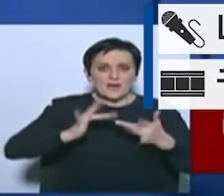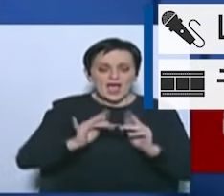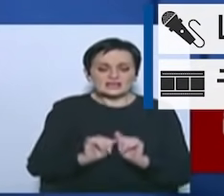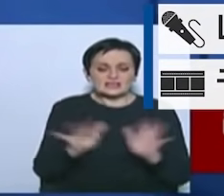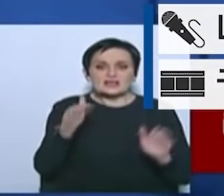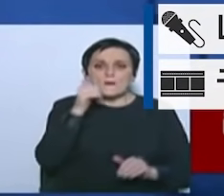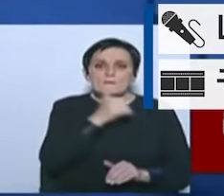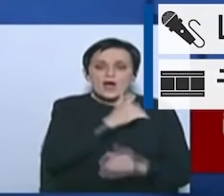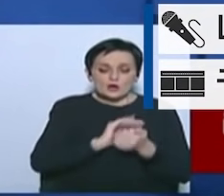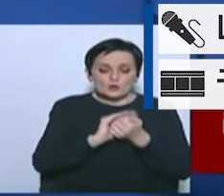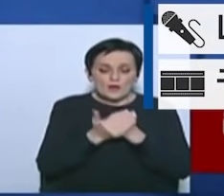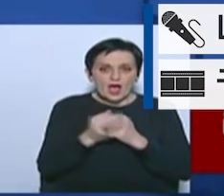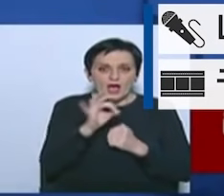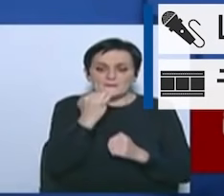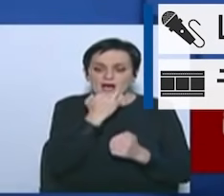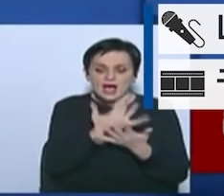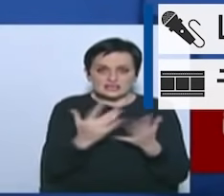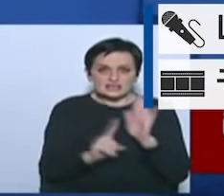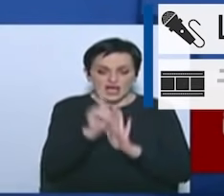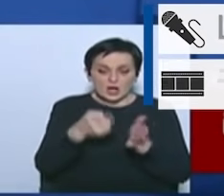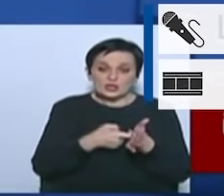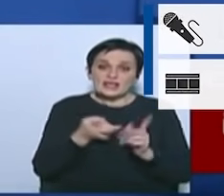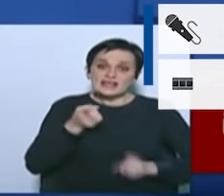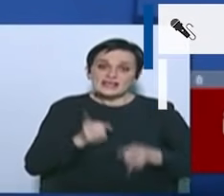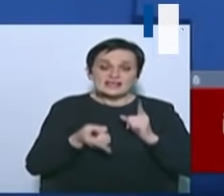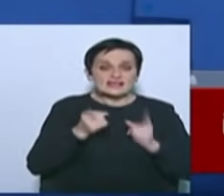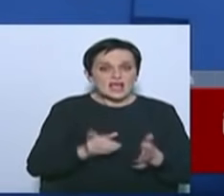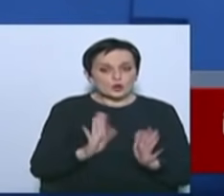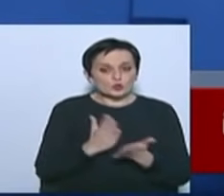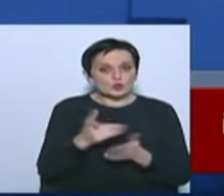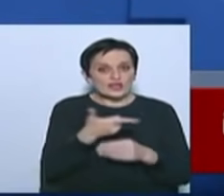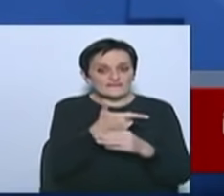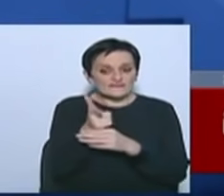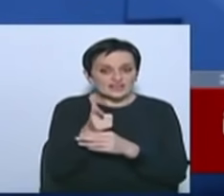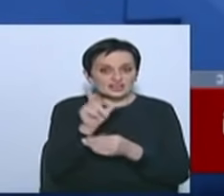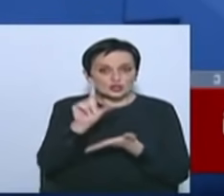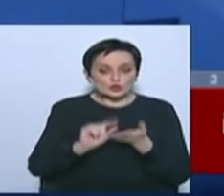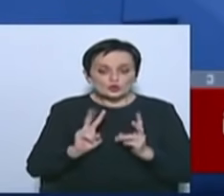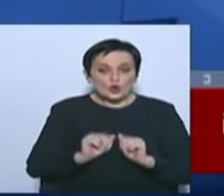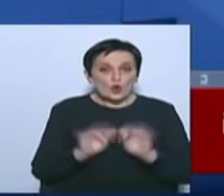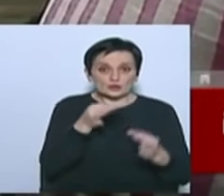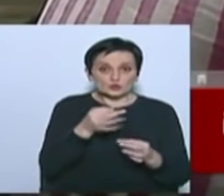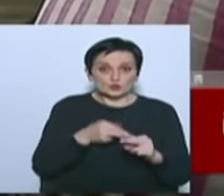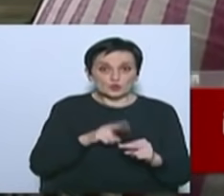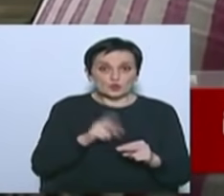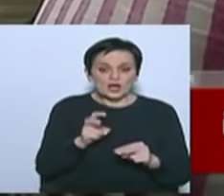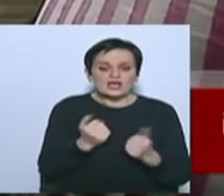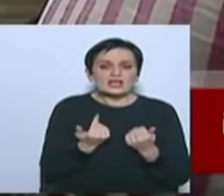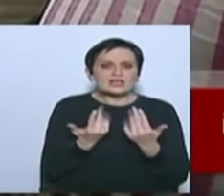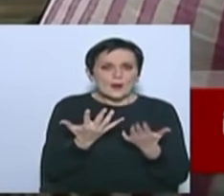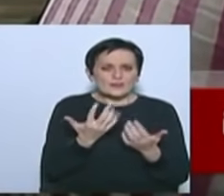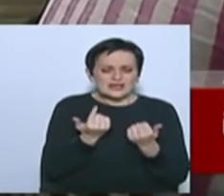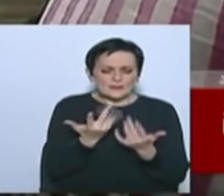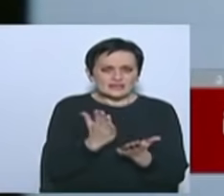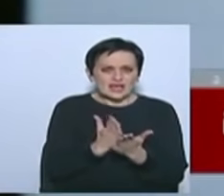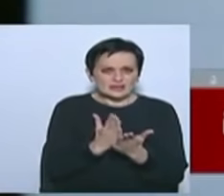այդ կառույցի վերնախավի անձնական կյանքի մասին հազարավոր գաղտնի փաստաթղթեր։ Ըստ լրատվամիջոցների արտահոսքի հետևում